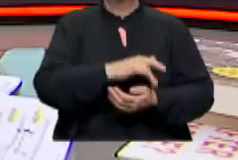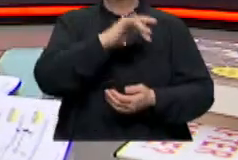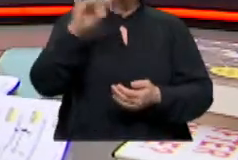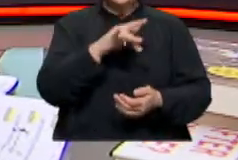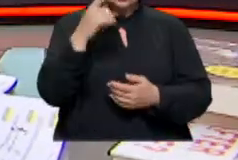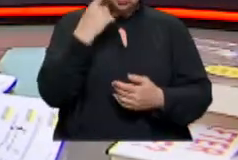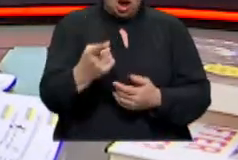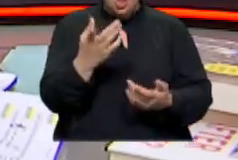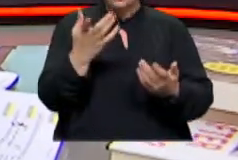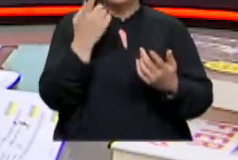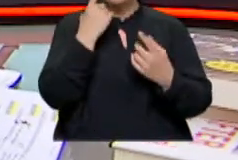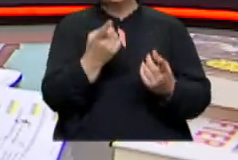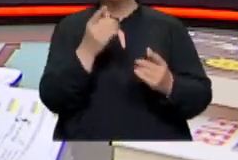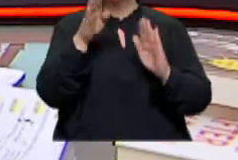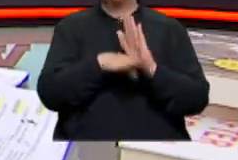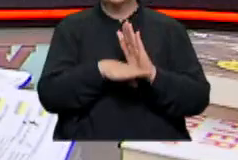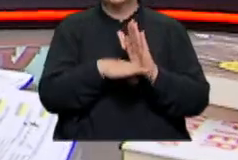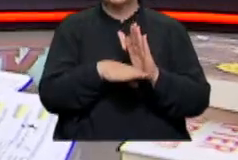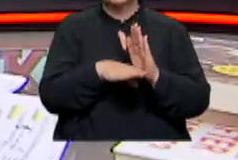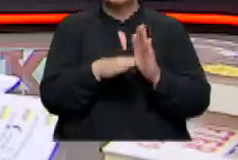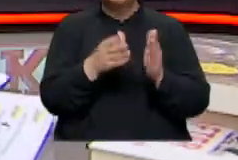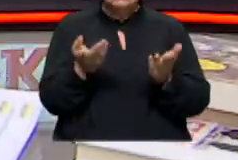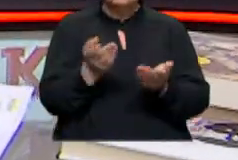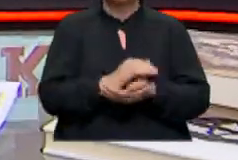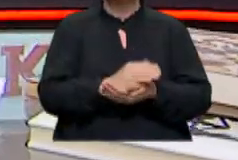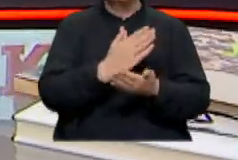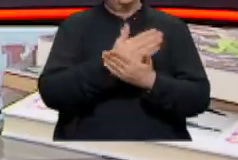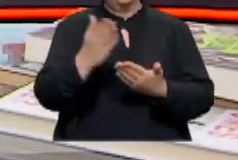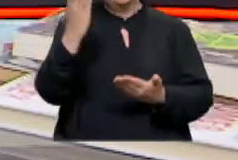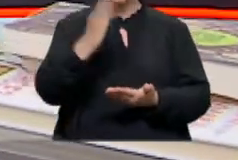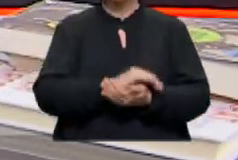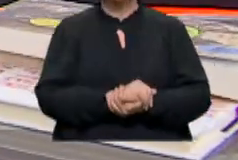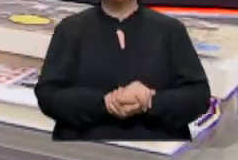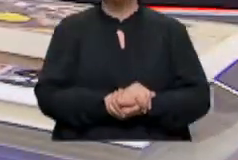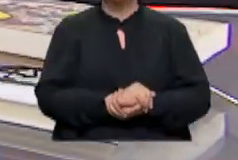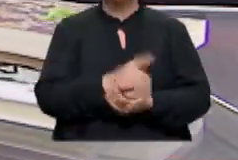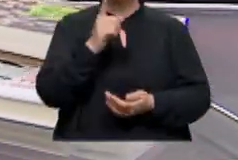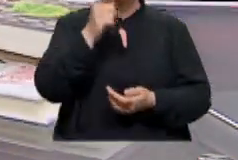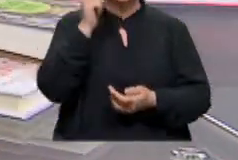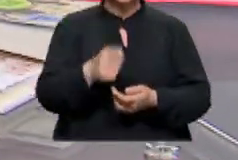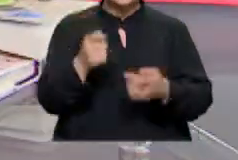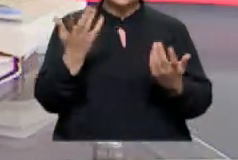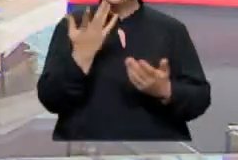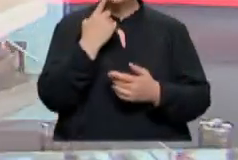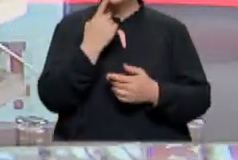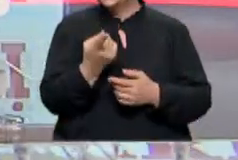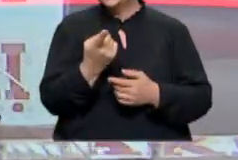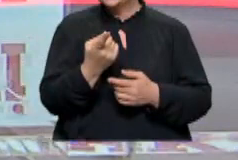İşsizlikte bakıyorsunuz ondan sonra düşüyor. Devam ediyoruz. Bu şartlarda ne